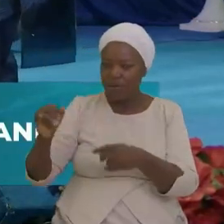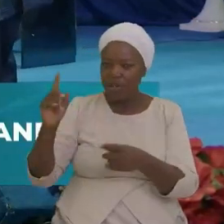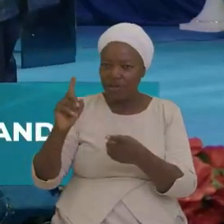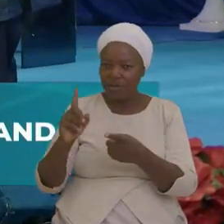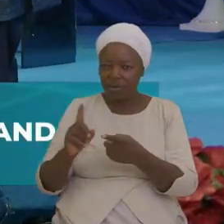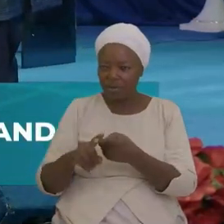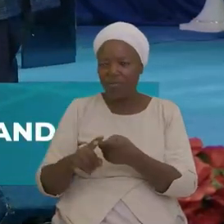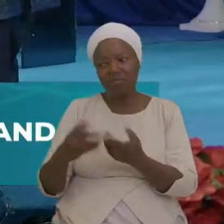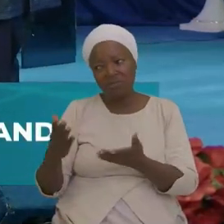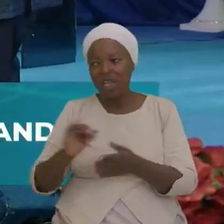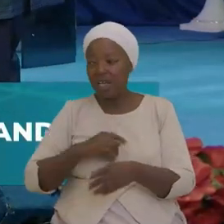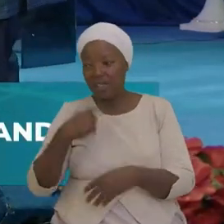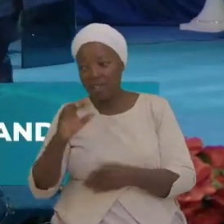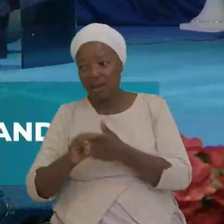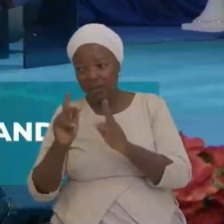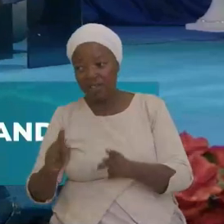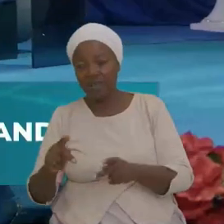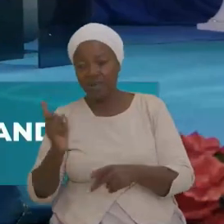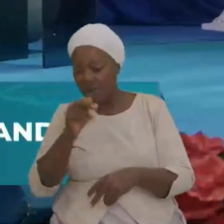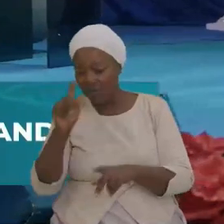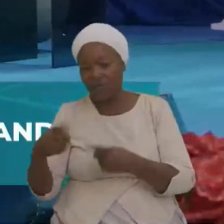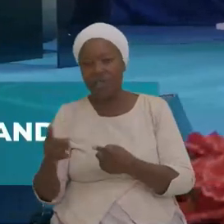je vais et je mentionne le lieu.